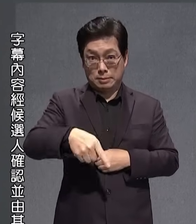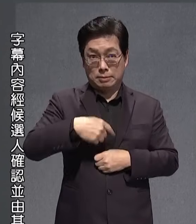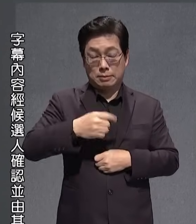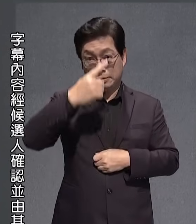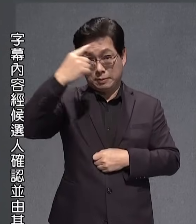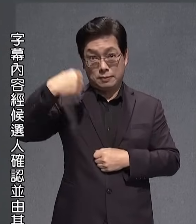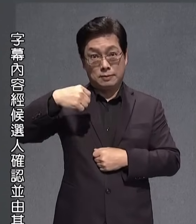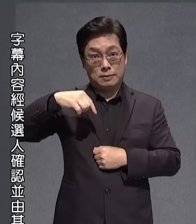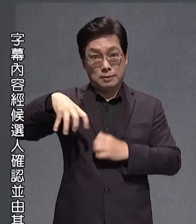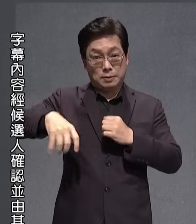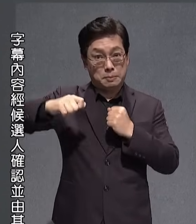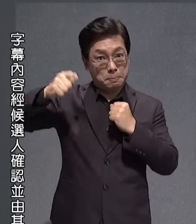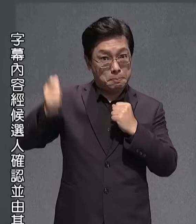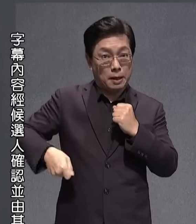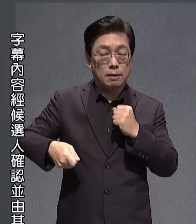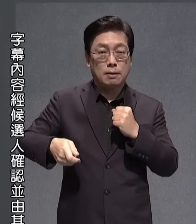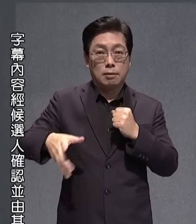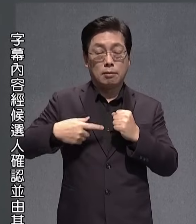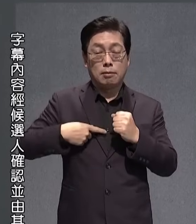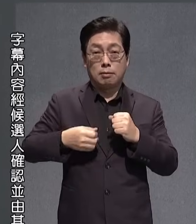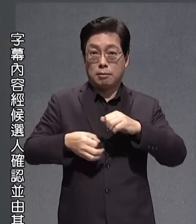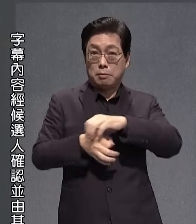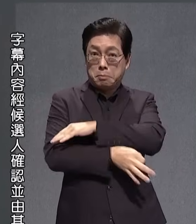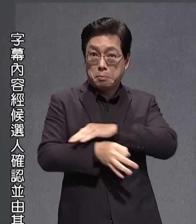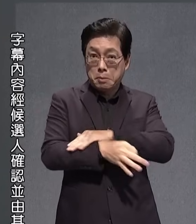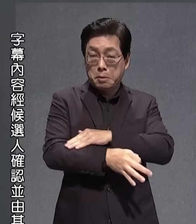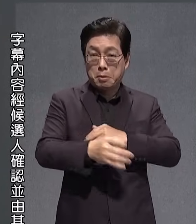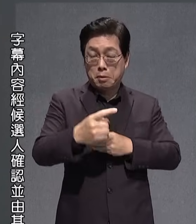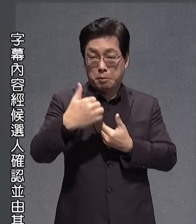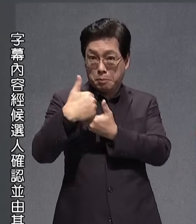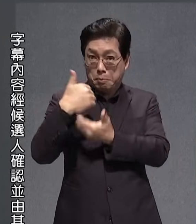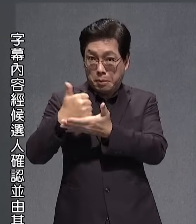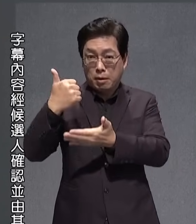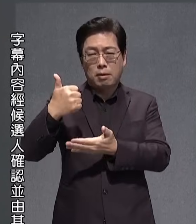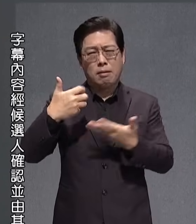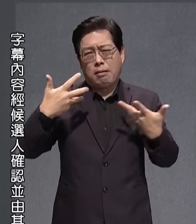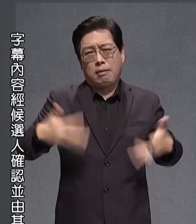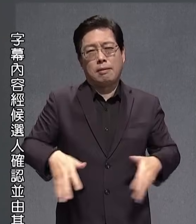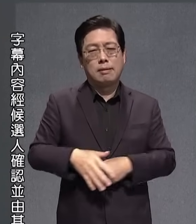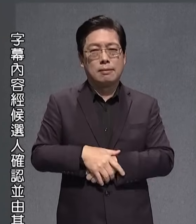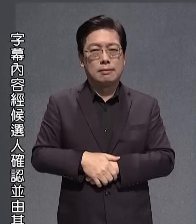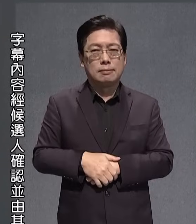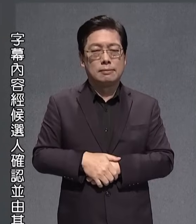位判刑贿选，确定在案的比比皆是。